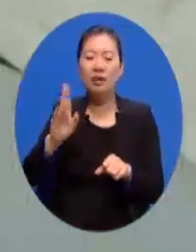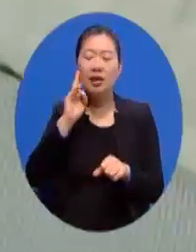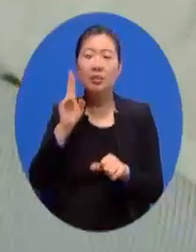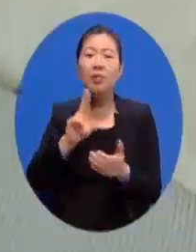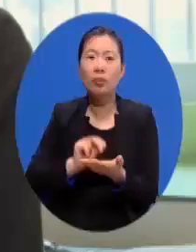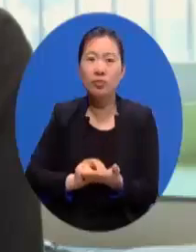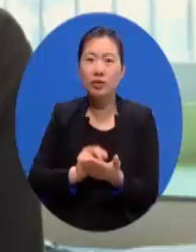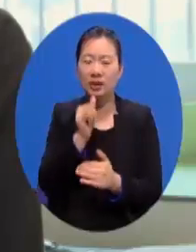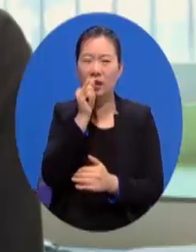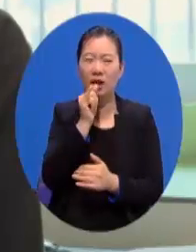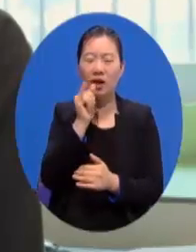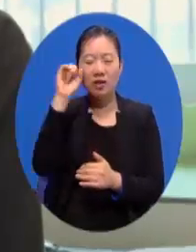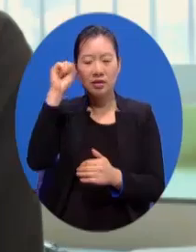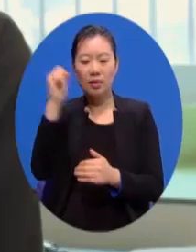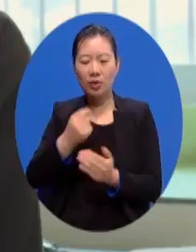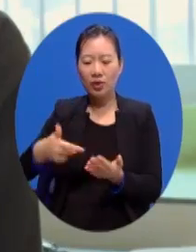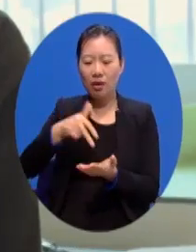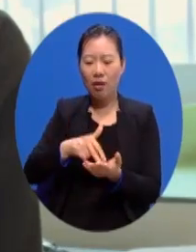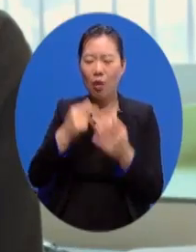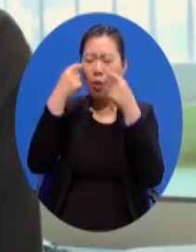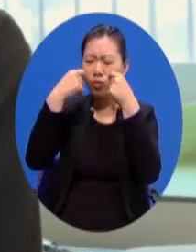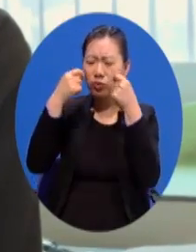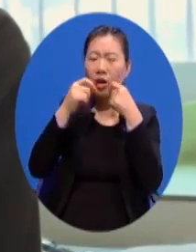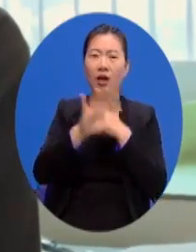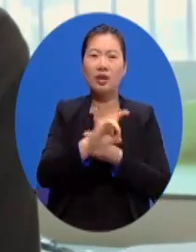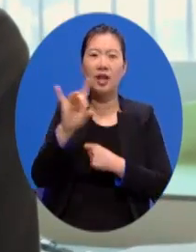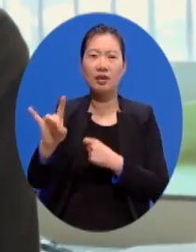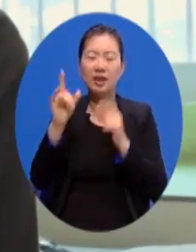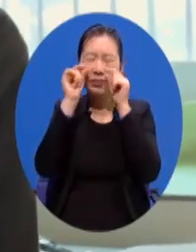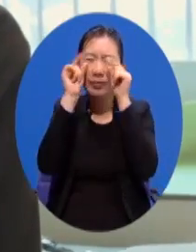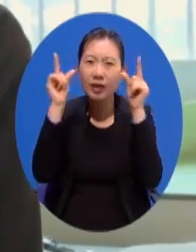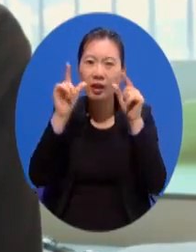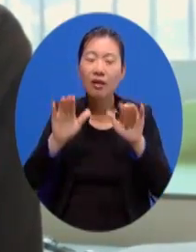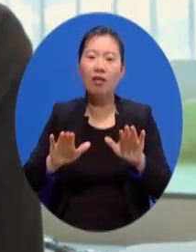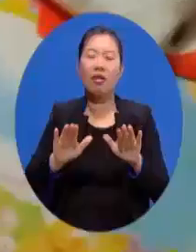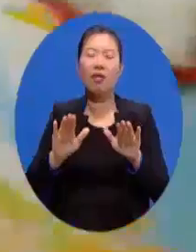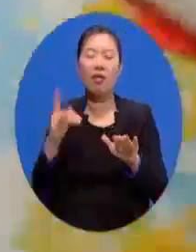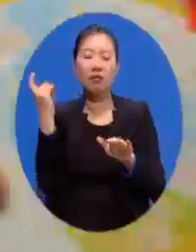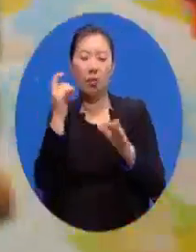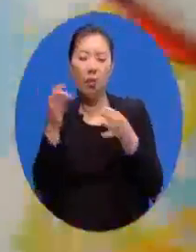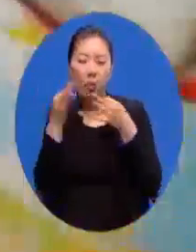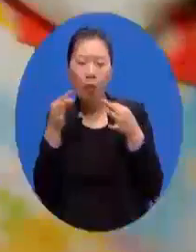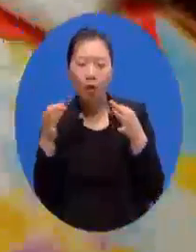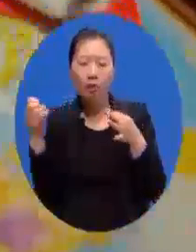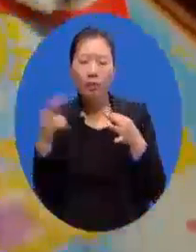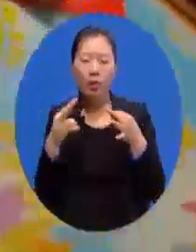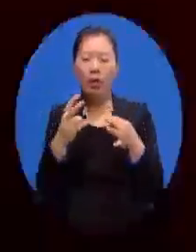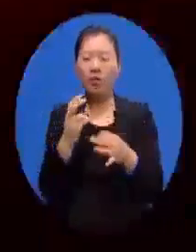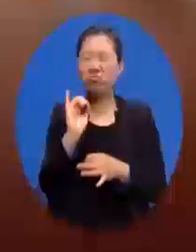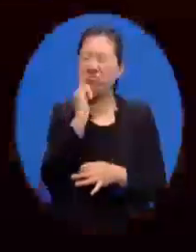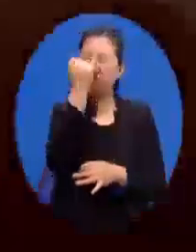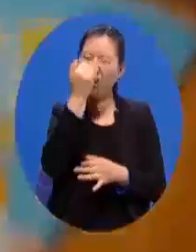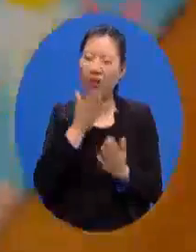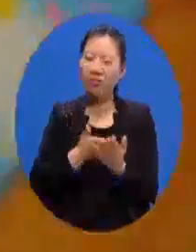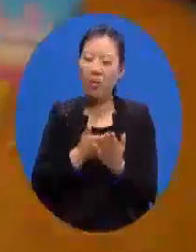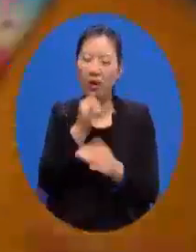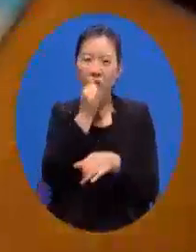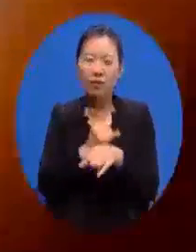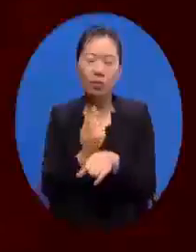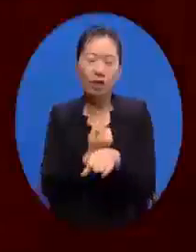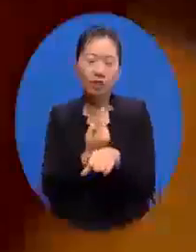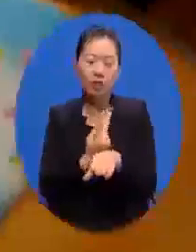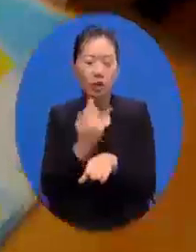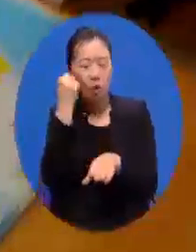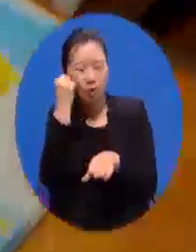문제는 바로 새벽에 또 일어나서 울어요. 가끔 깨면서 소리 지를 때도 있고 잠꼬대도 하고 한두